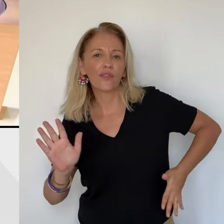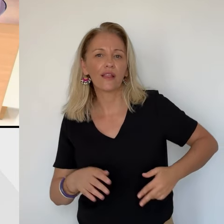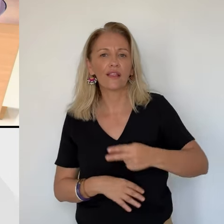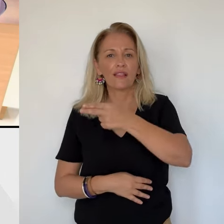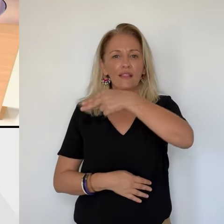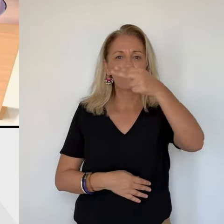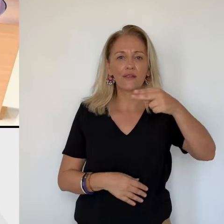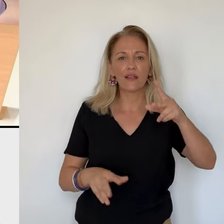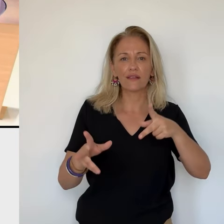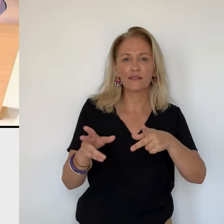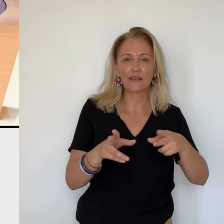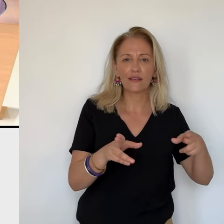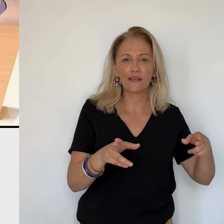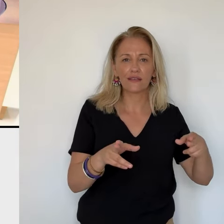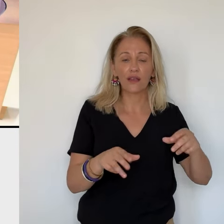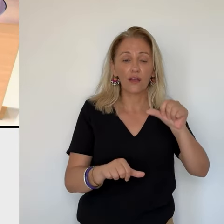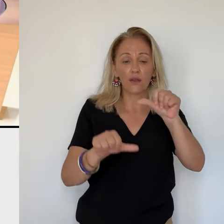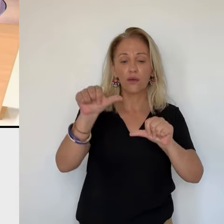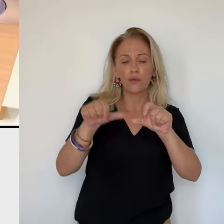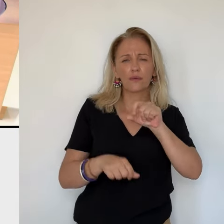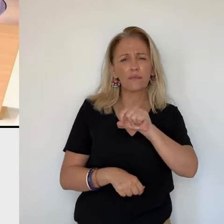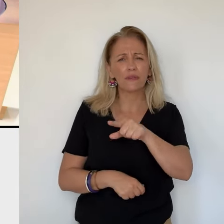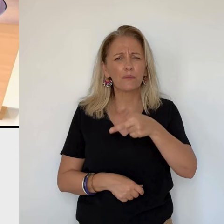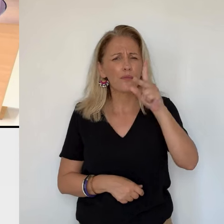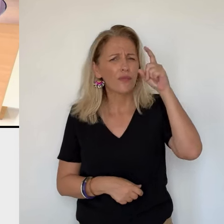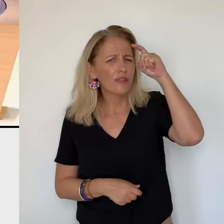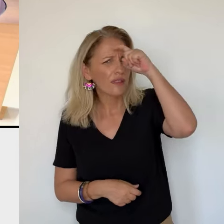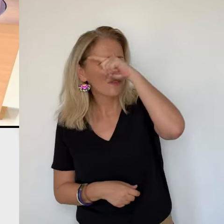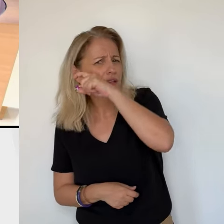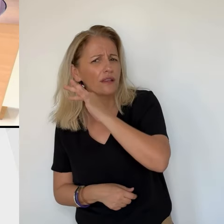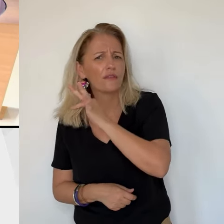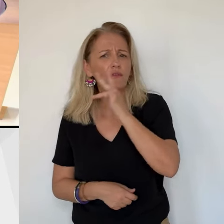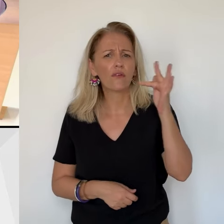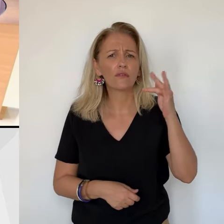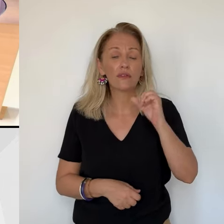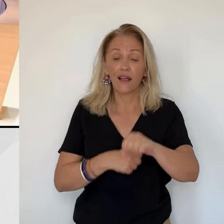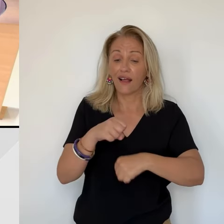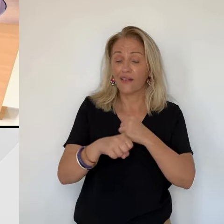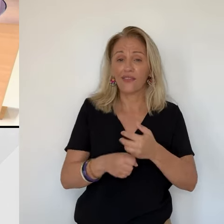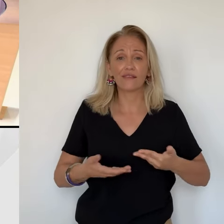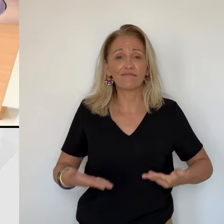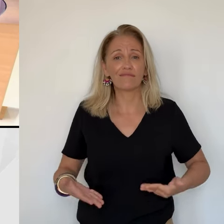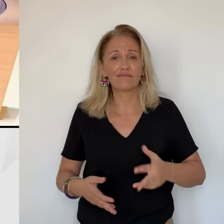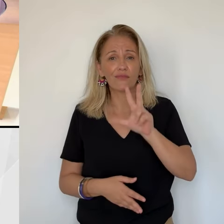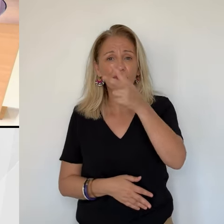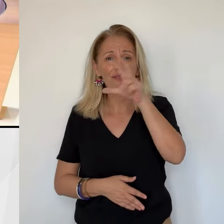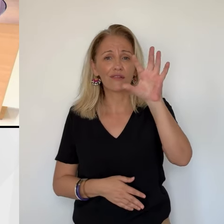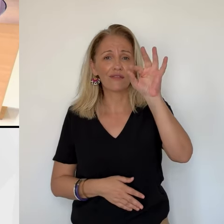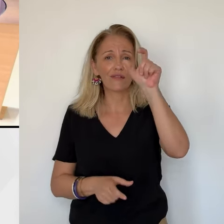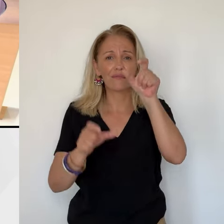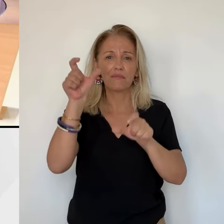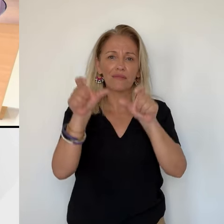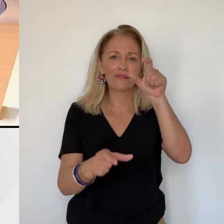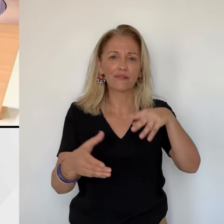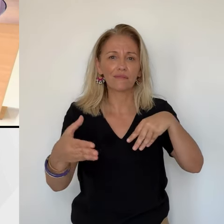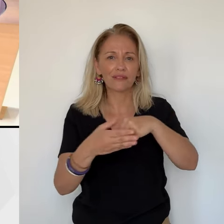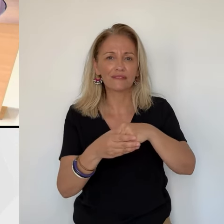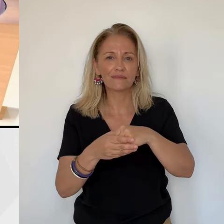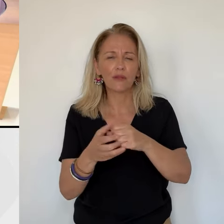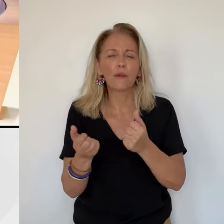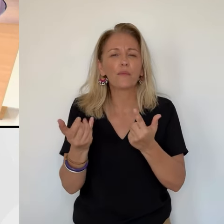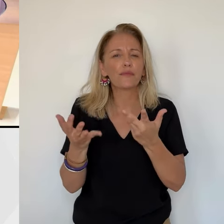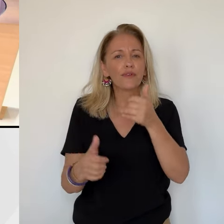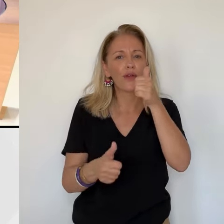Series qui réunit les courses les plus difficiles de France. 350 participants cette année sur plusieurs épreuves, dont une de 24 km